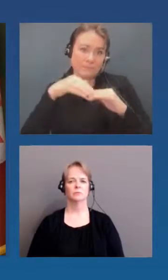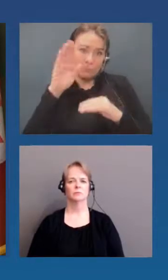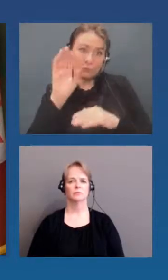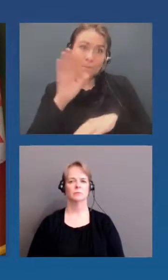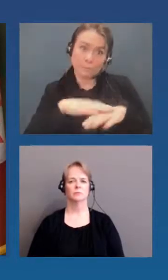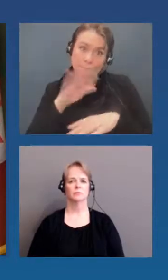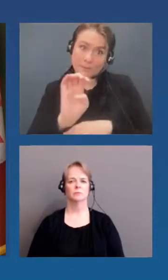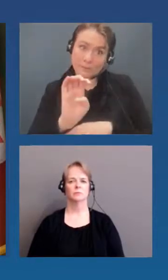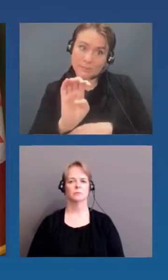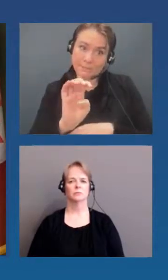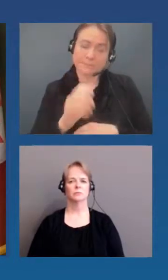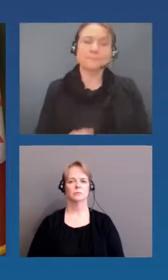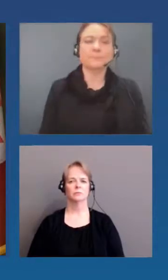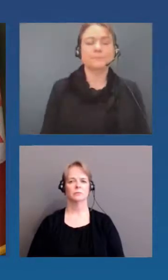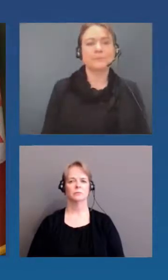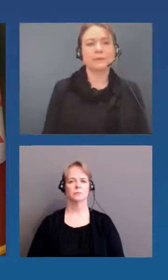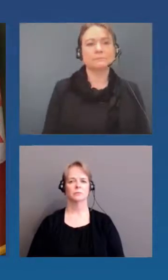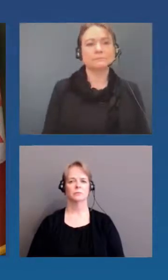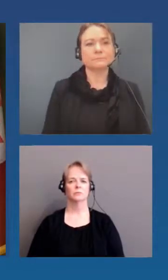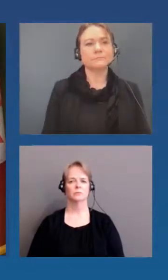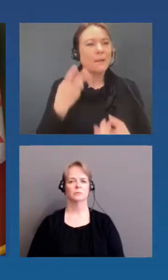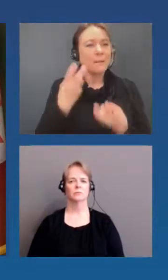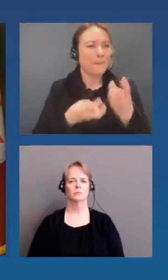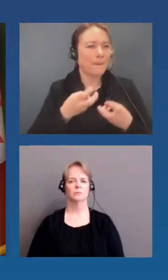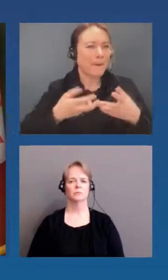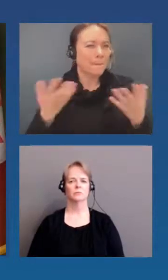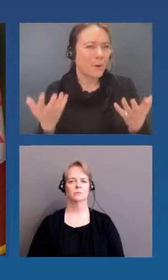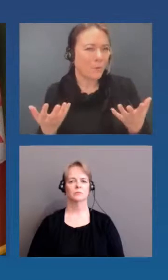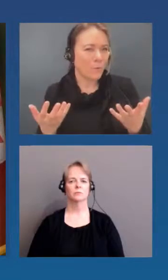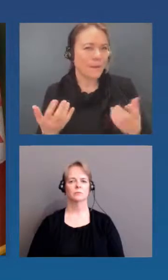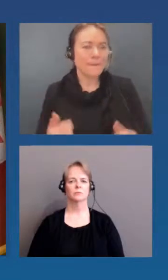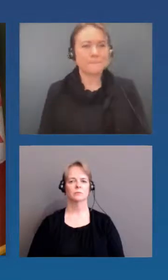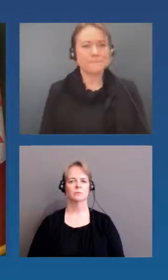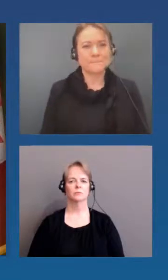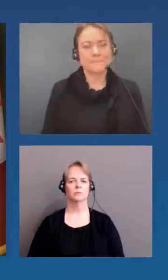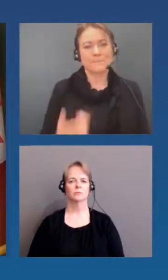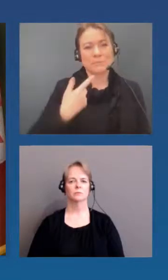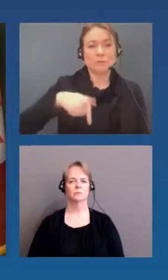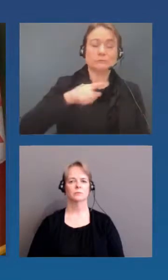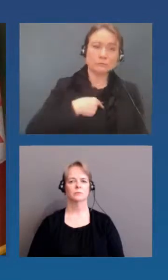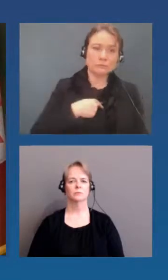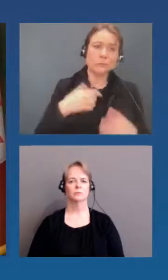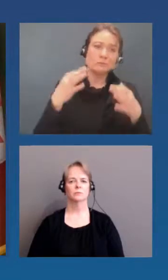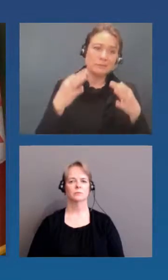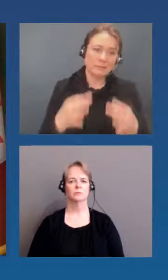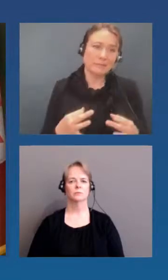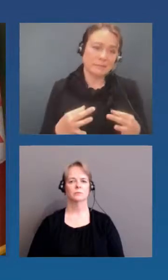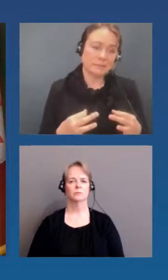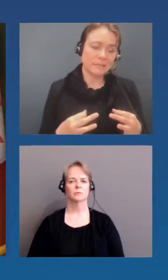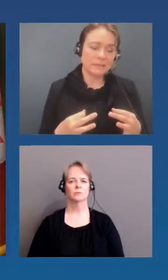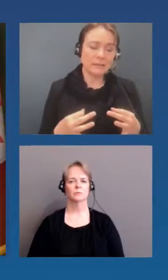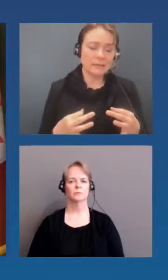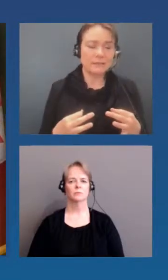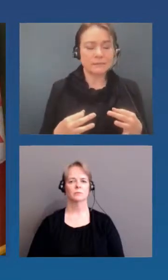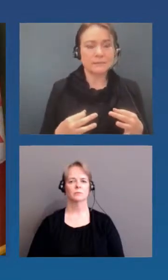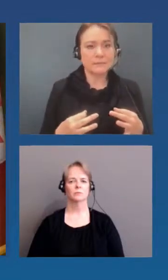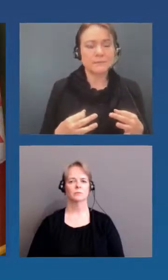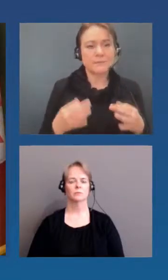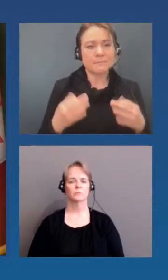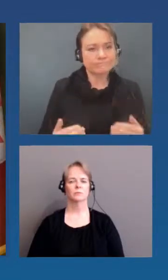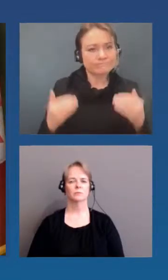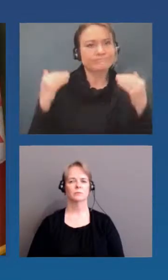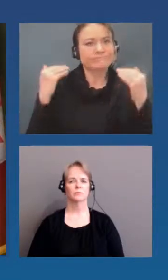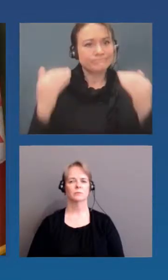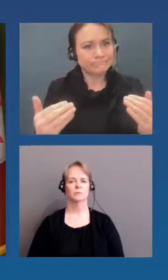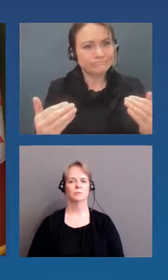En fait, la problématique que nous avons, c'est que on a décidé, on a pris une décision de s'avancer, si